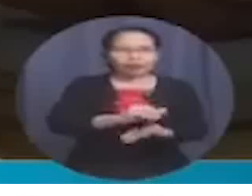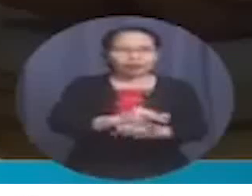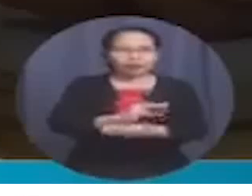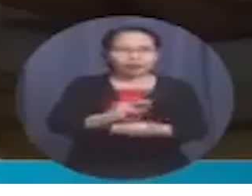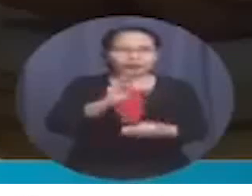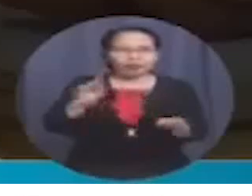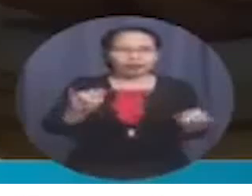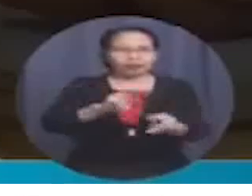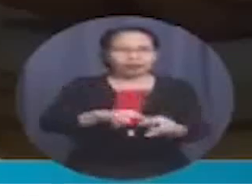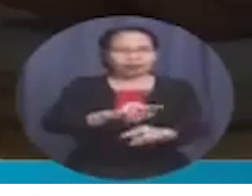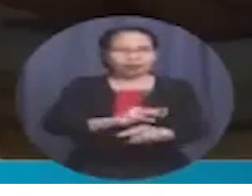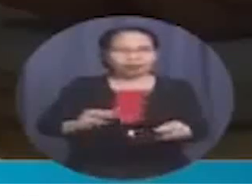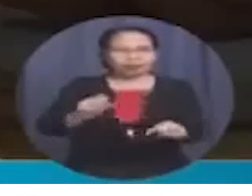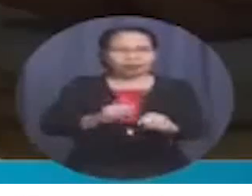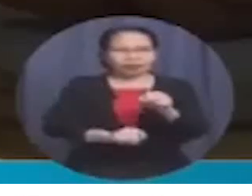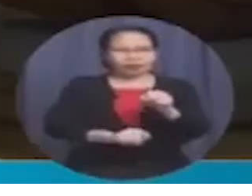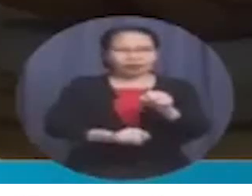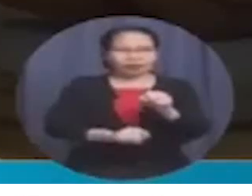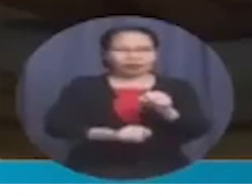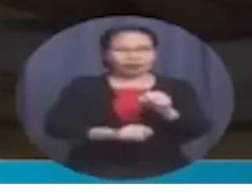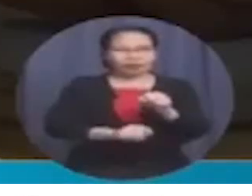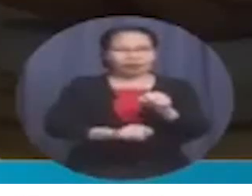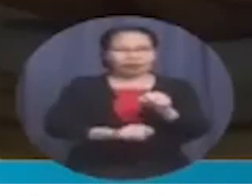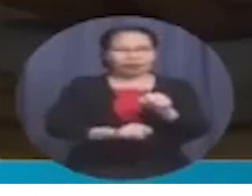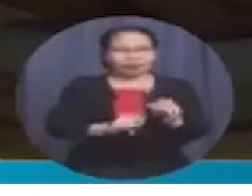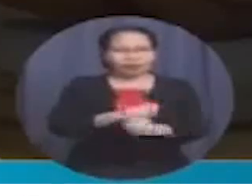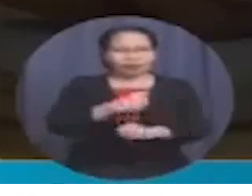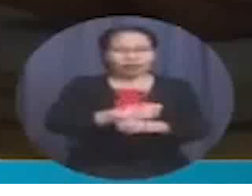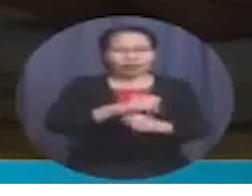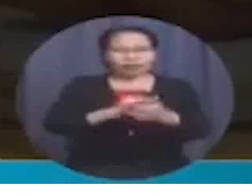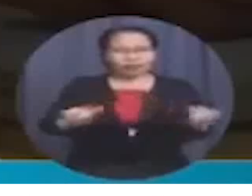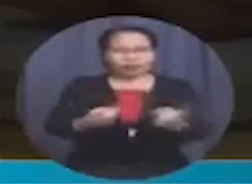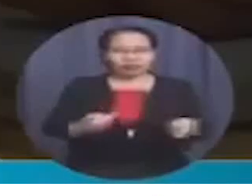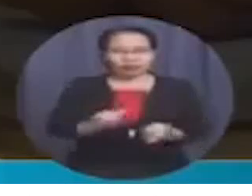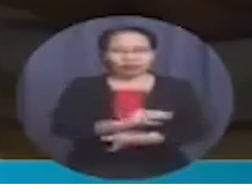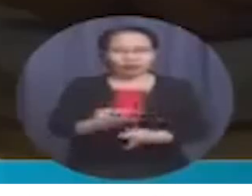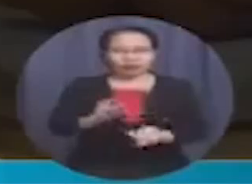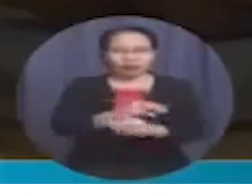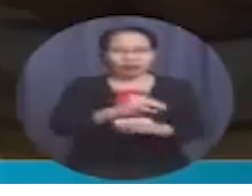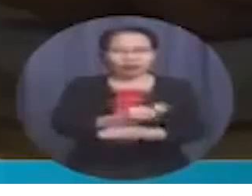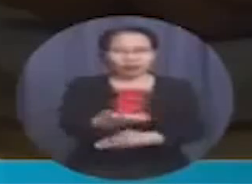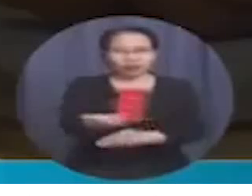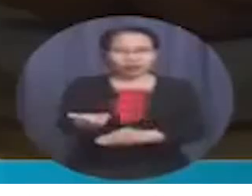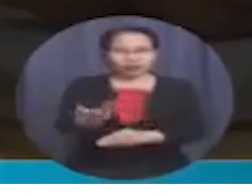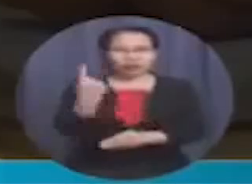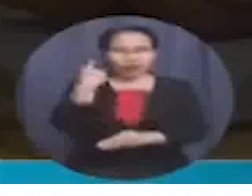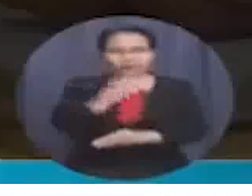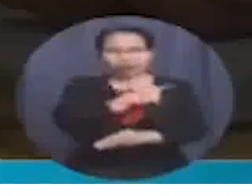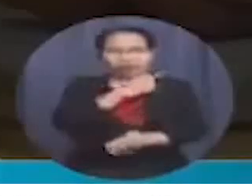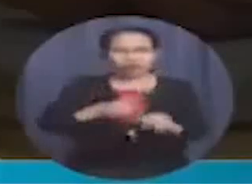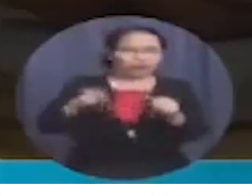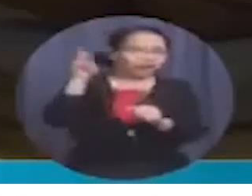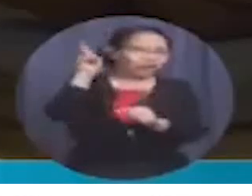ay magiging gaya nila. Tamo, oo. Pag gumawa ka niyan, magiging gaya ka ng ginawa mo. May tenga ka, di